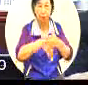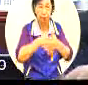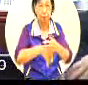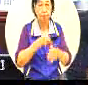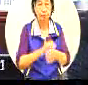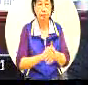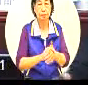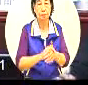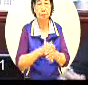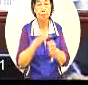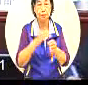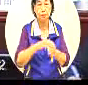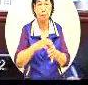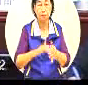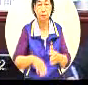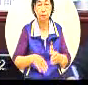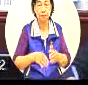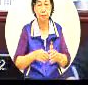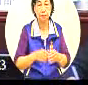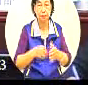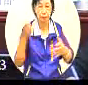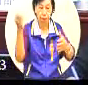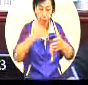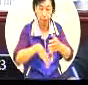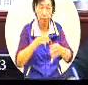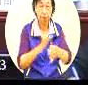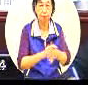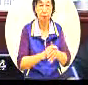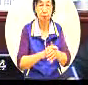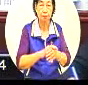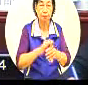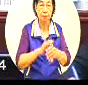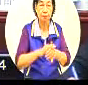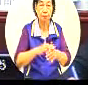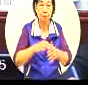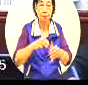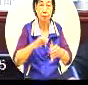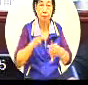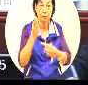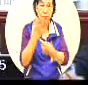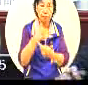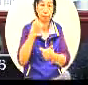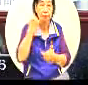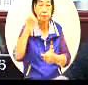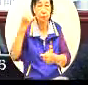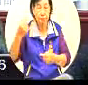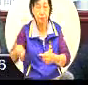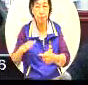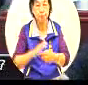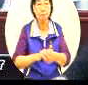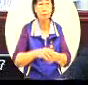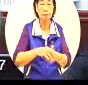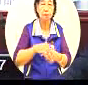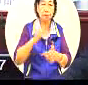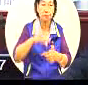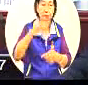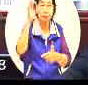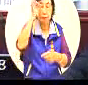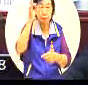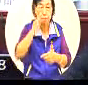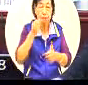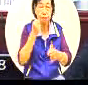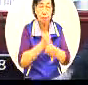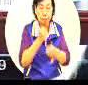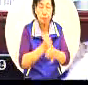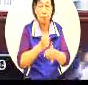入一定比例的旗津当地就业，有列入我们这个招标的条件之